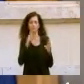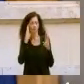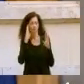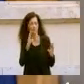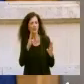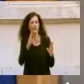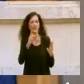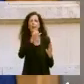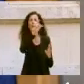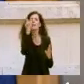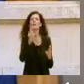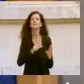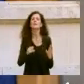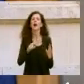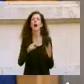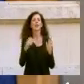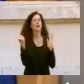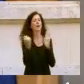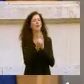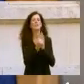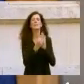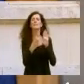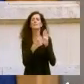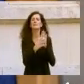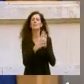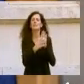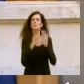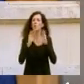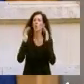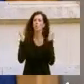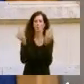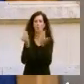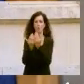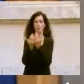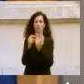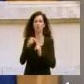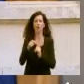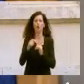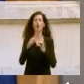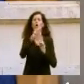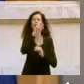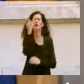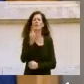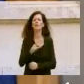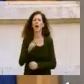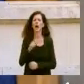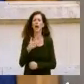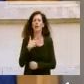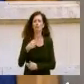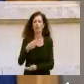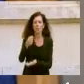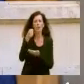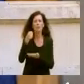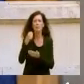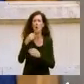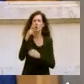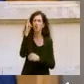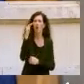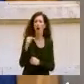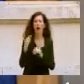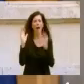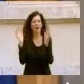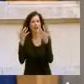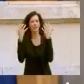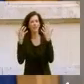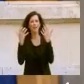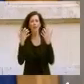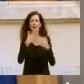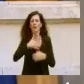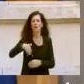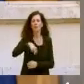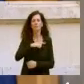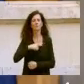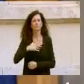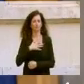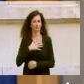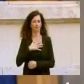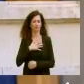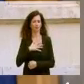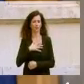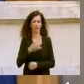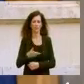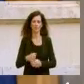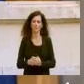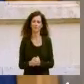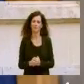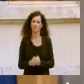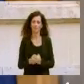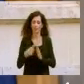mondo per promuovere l'incomparabile patrimonio artistico naturale che possediamo perché in